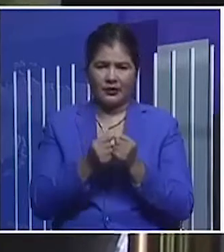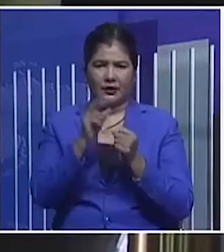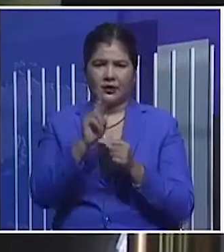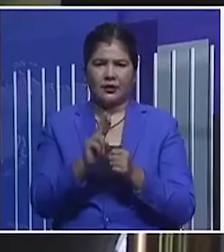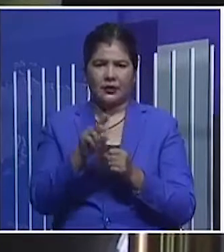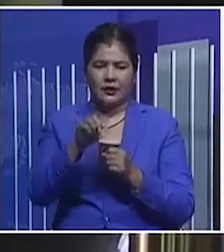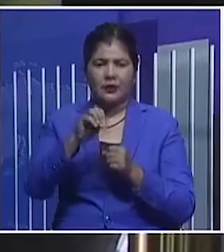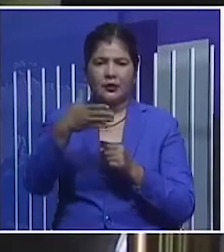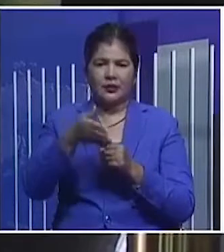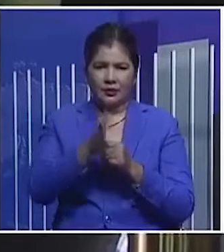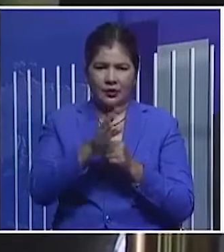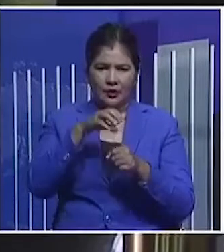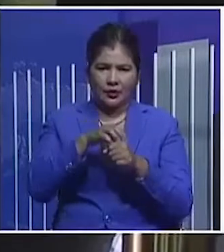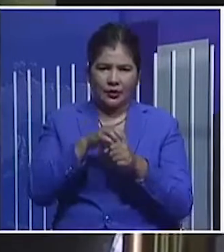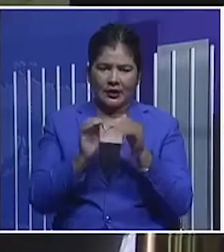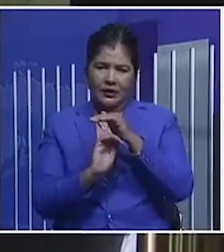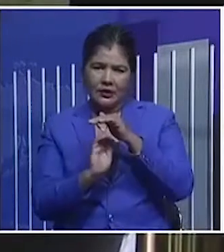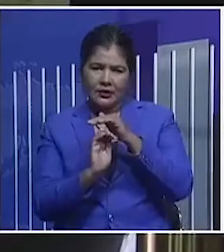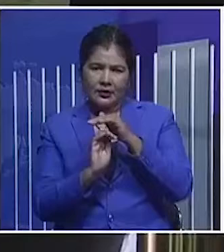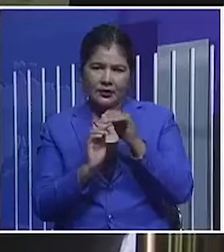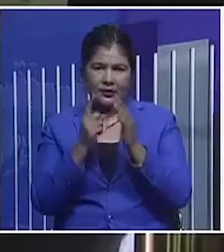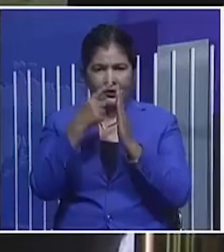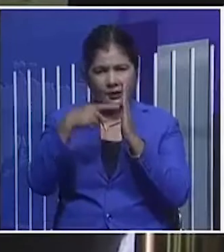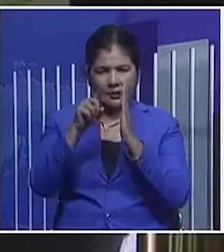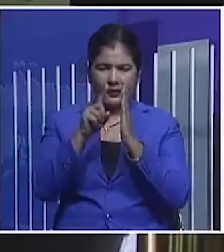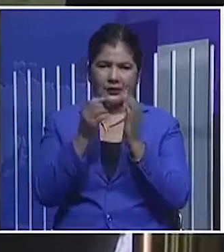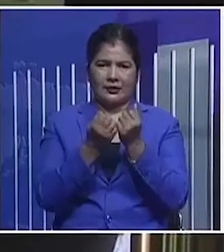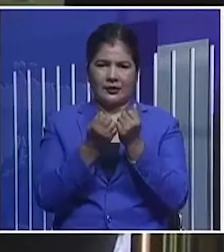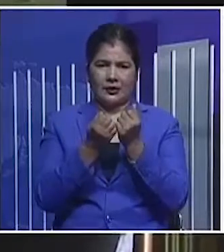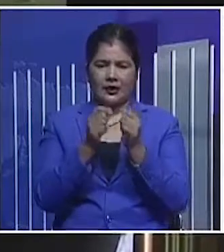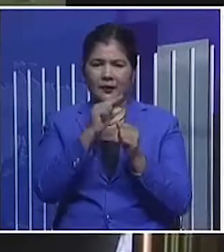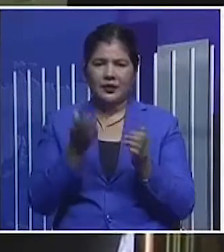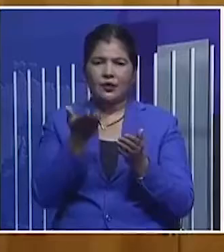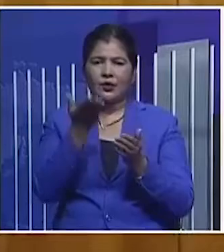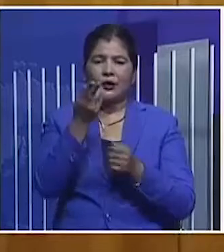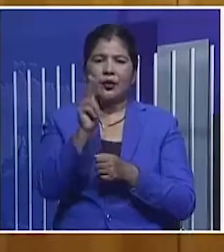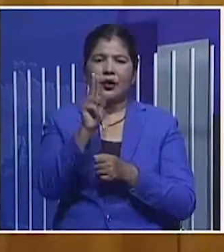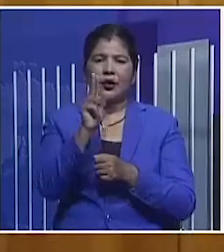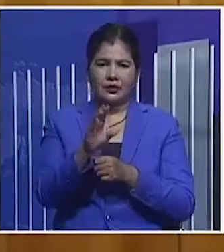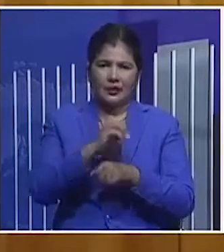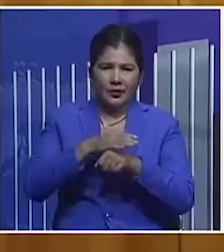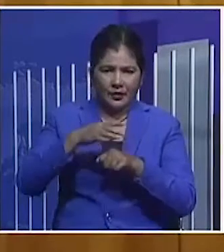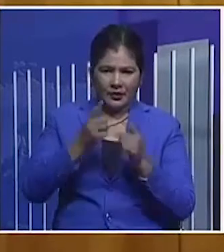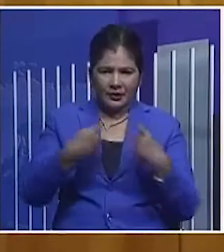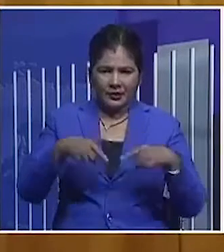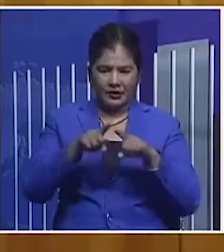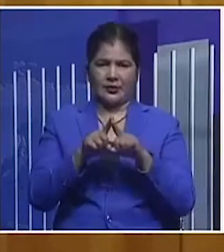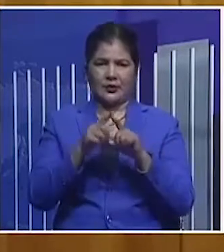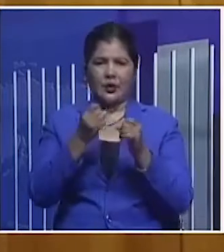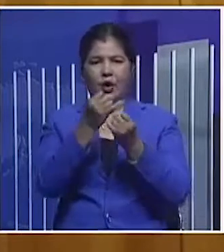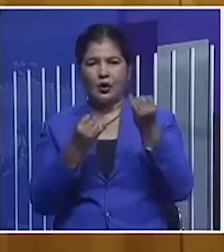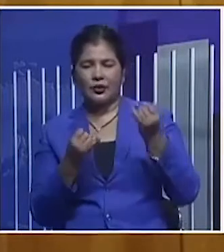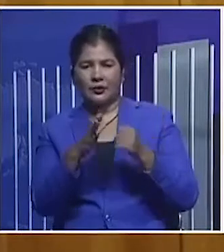गएर वडा समितिले सिफारिस गरेका योजना अब विषय जसरी उठान भएको छ त्यो स्तरको समस्या होइन। प्रदेश सभाको गतिरोध अन्त्यका